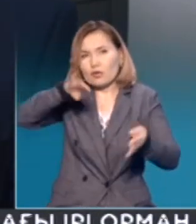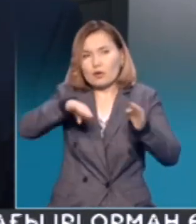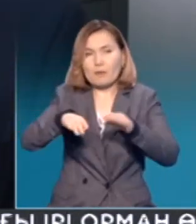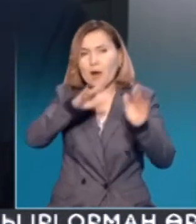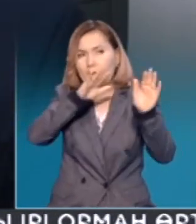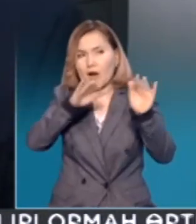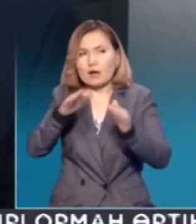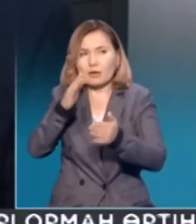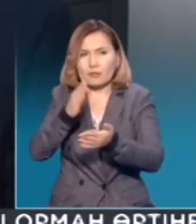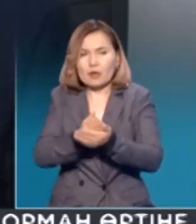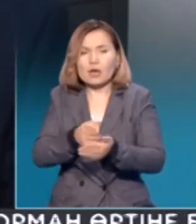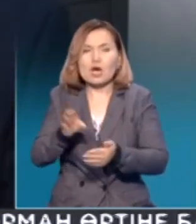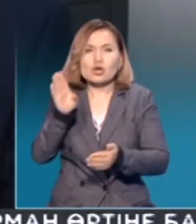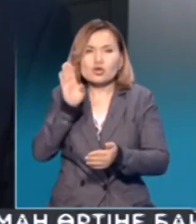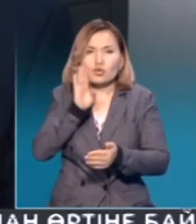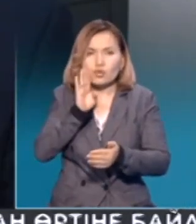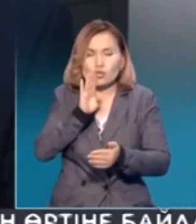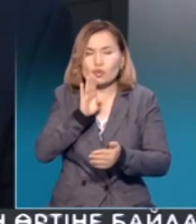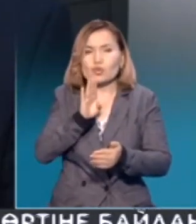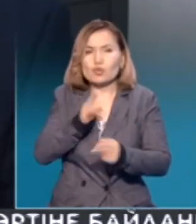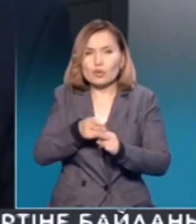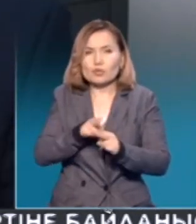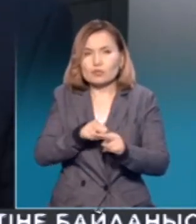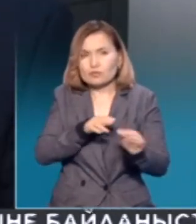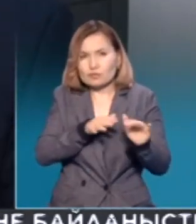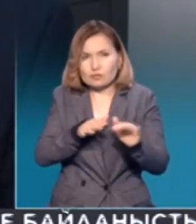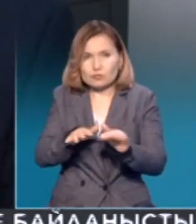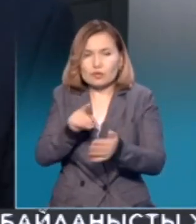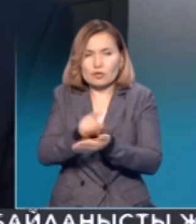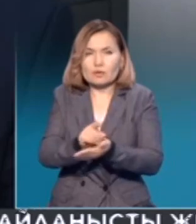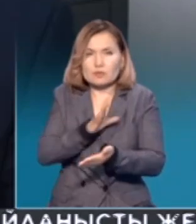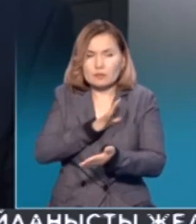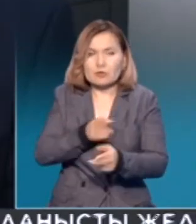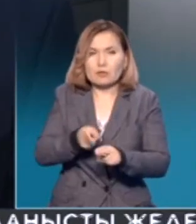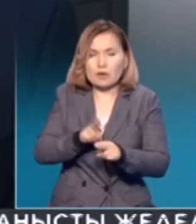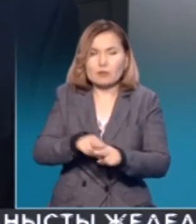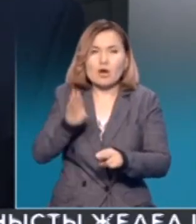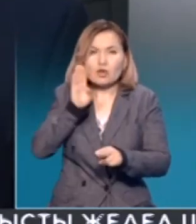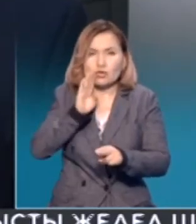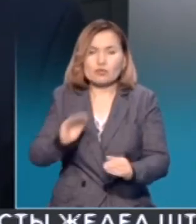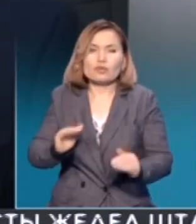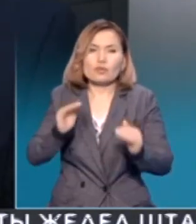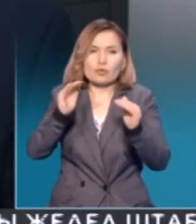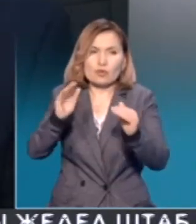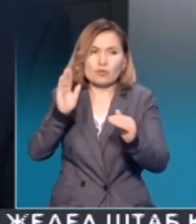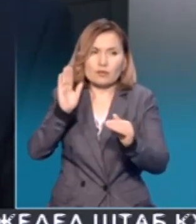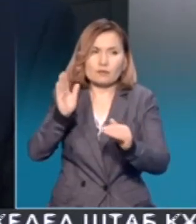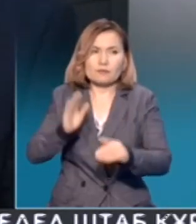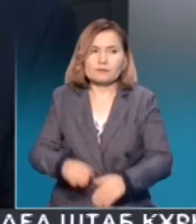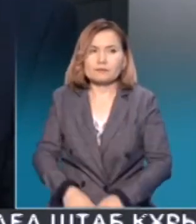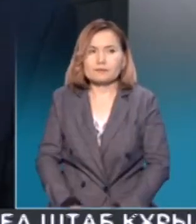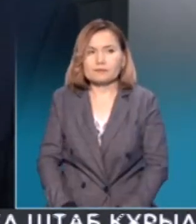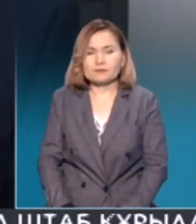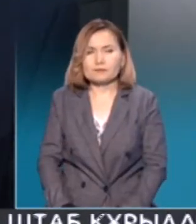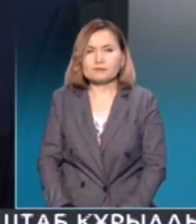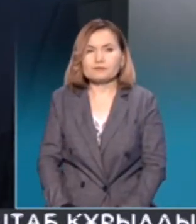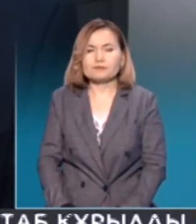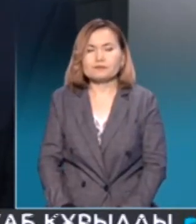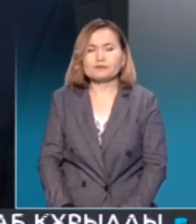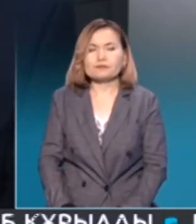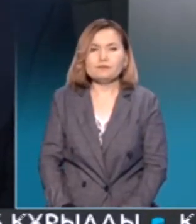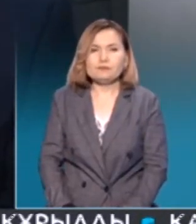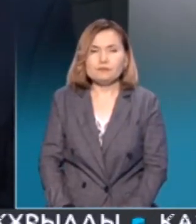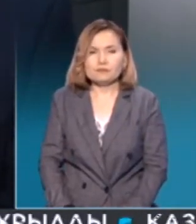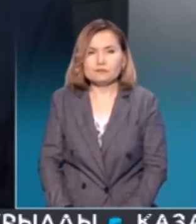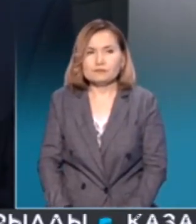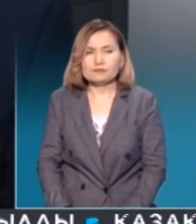бар. Енді қанша келетінін оны айта алмаймыз. Бірақ енді нормадан төмен келеді деп тұр қазгидрометтің